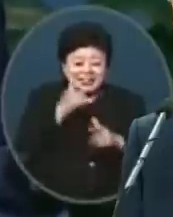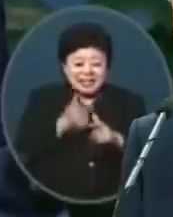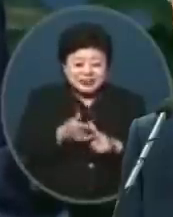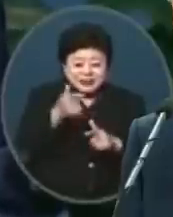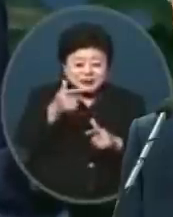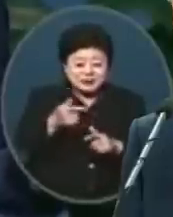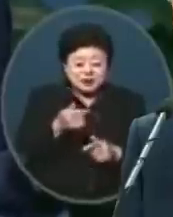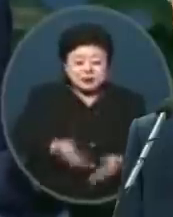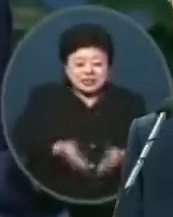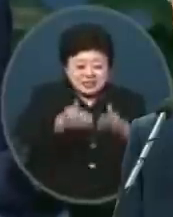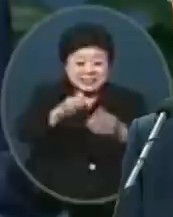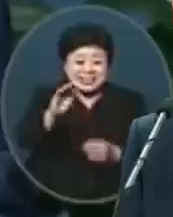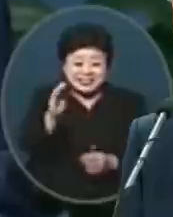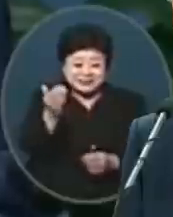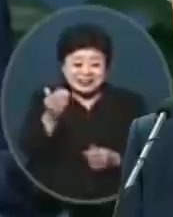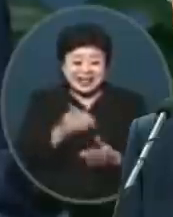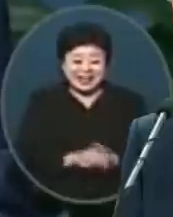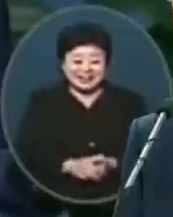예수님이 여러분의 길입니다.